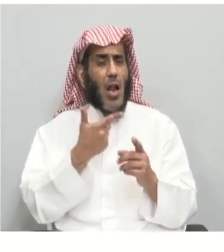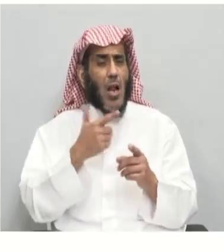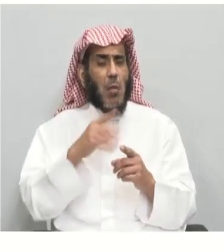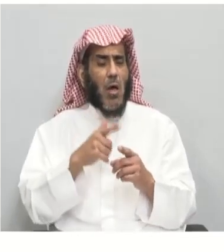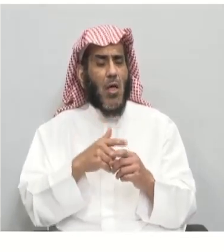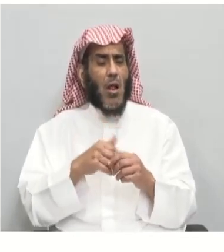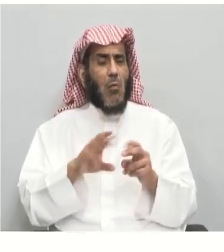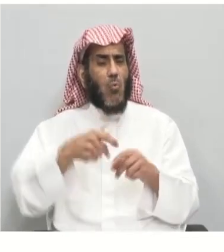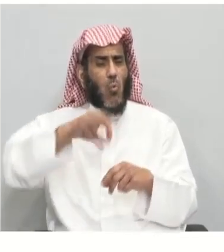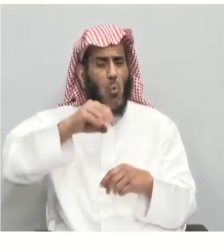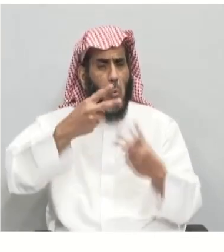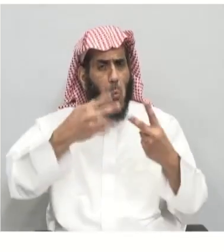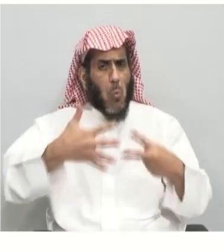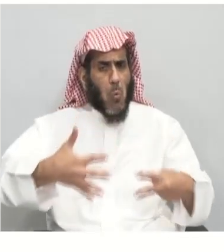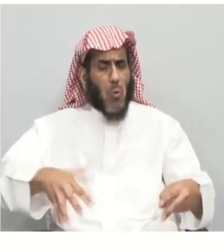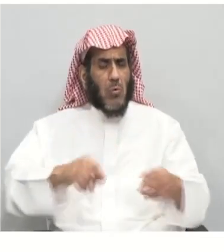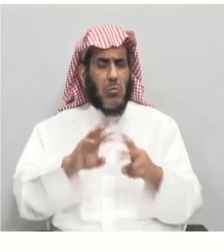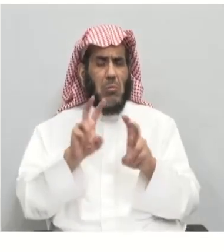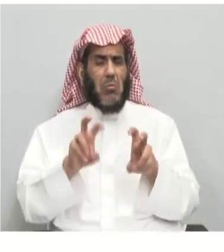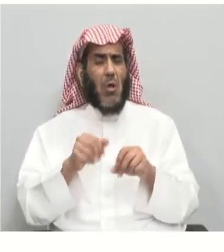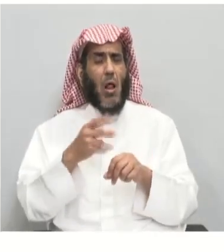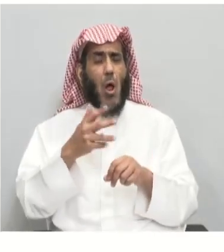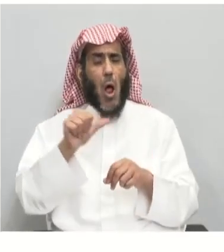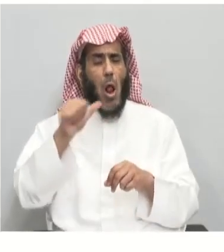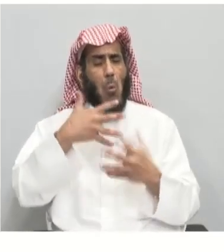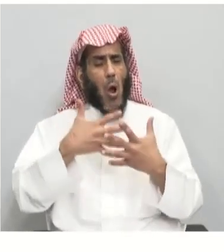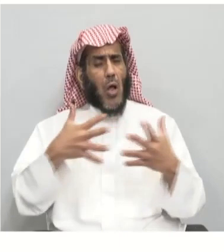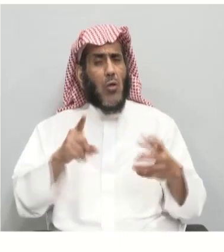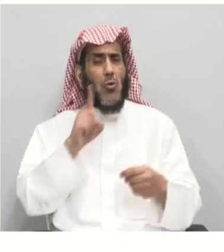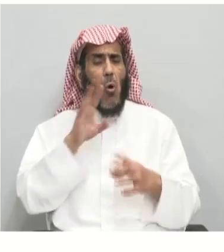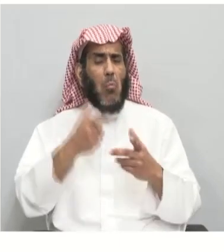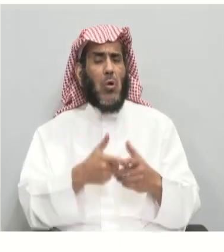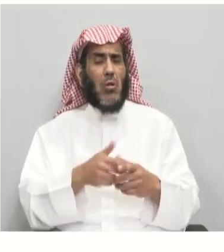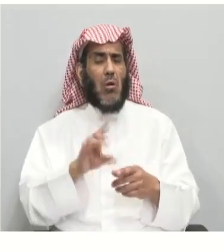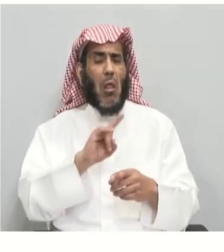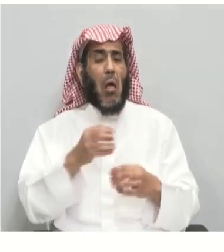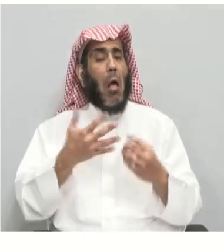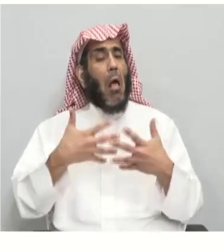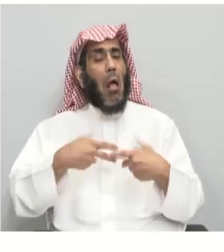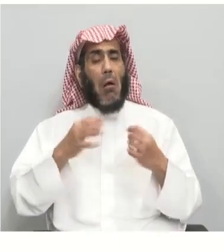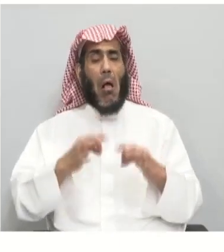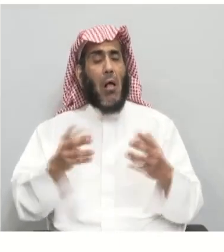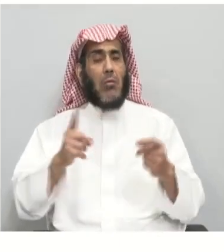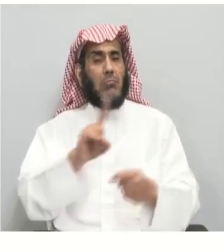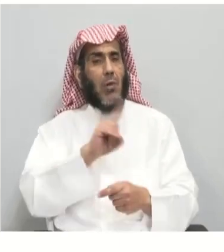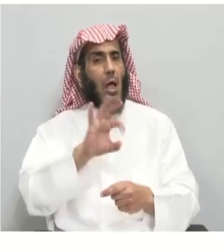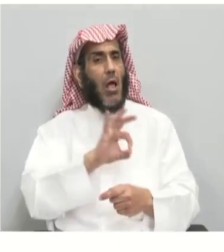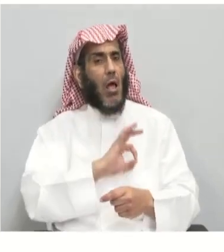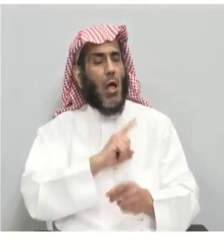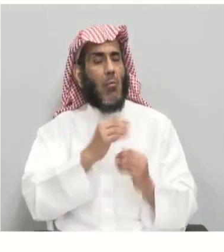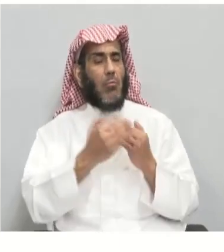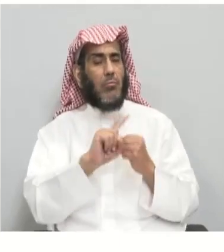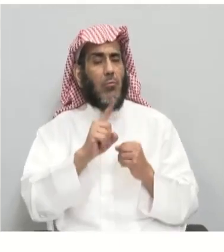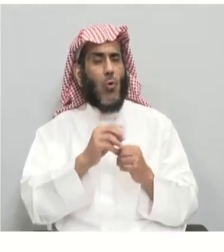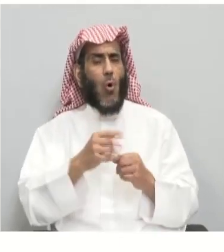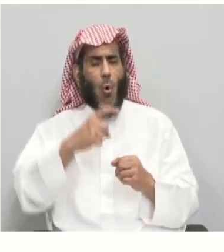ولم تغلق صندور الماء الماء كثيرا يا امي لذلك لا مشكله لا يا حبيبتي